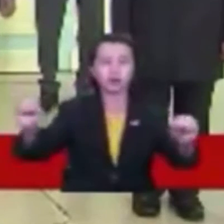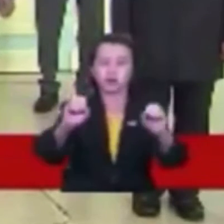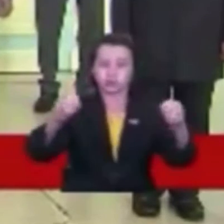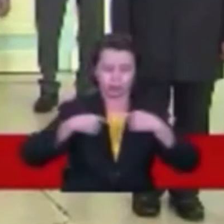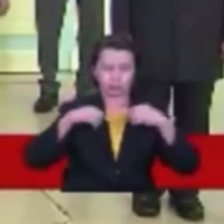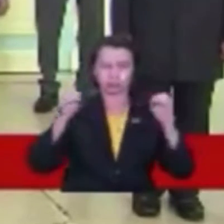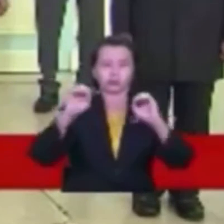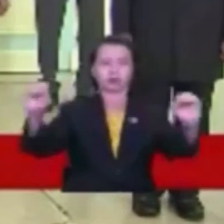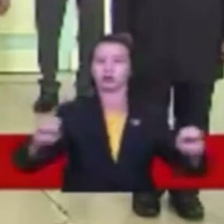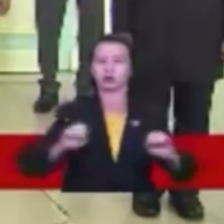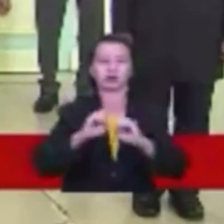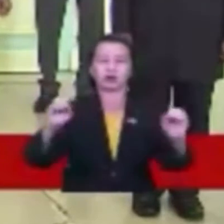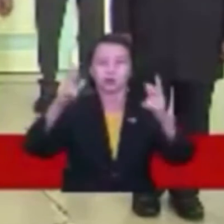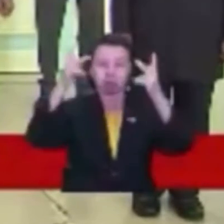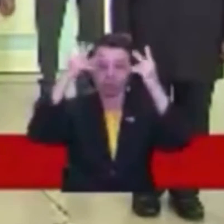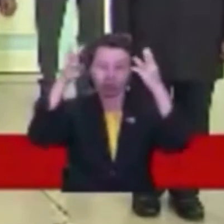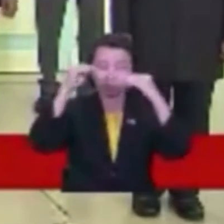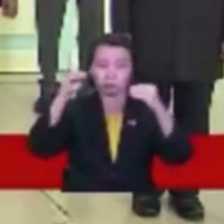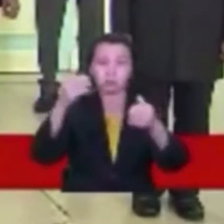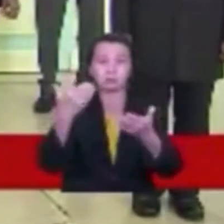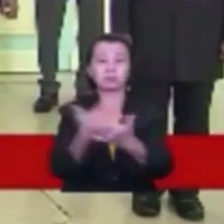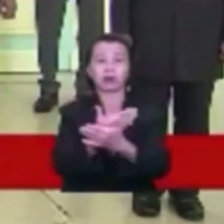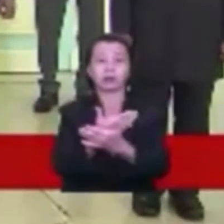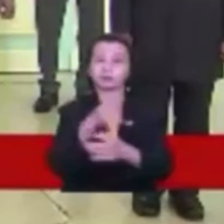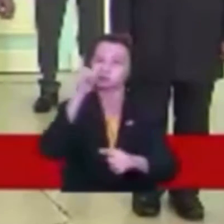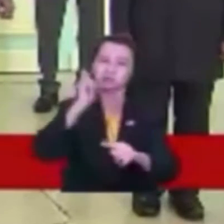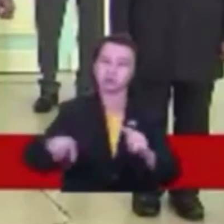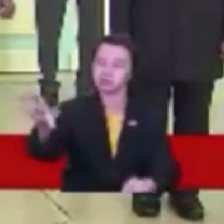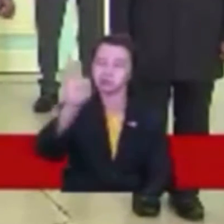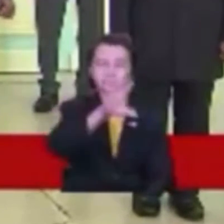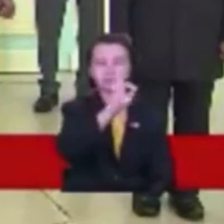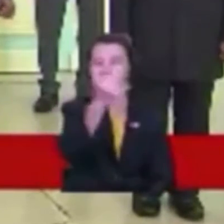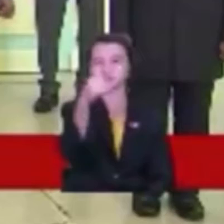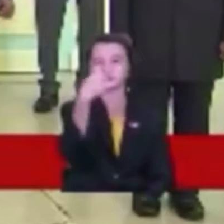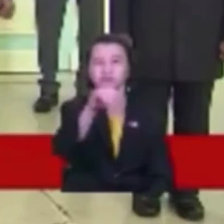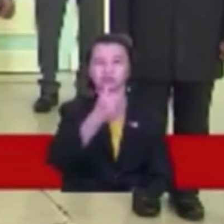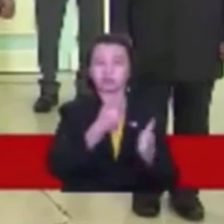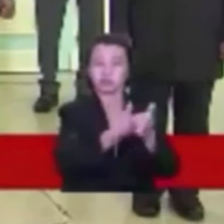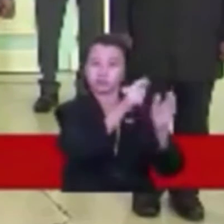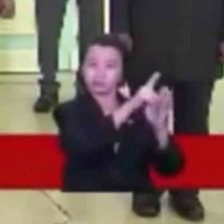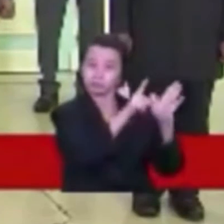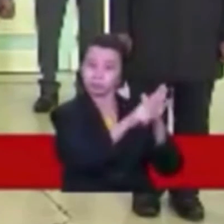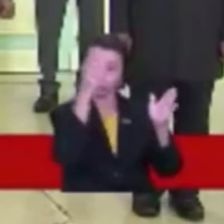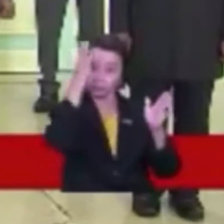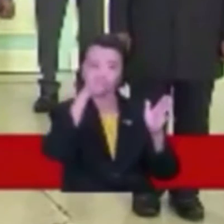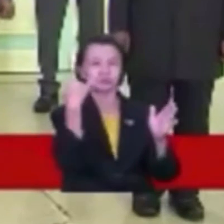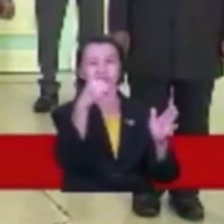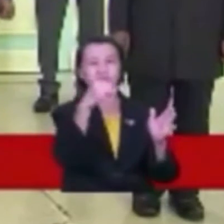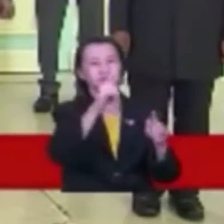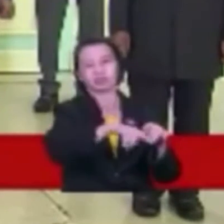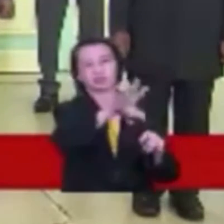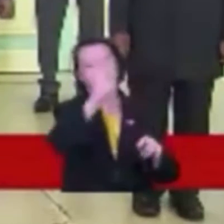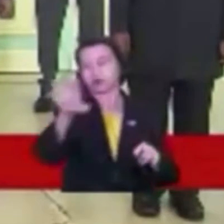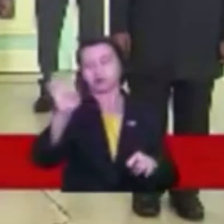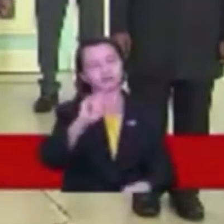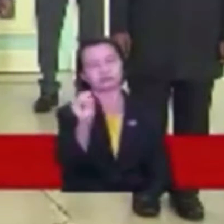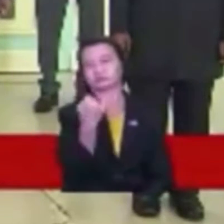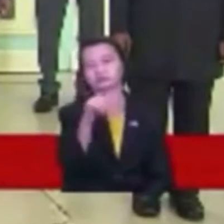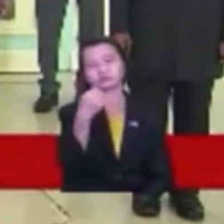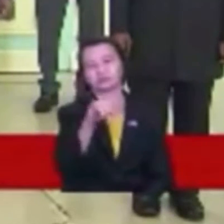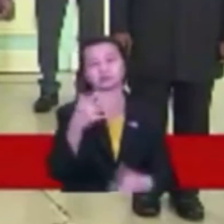perdana menteri yang baru tidak boleh dilantik menurut pelembagaan a Hai